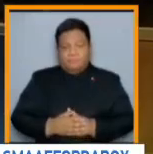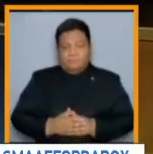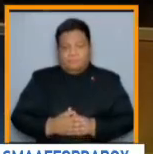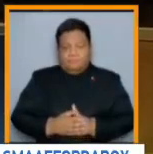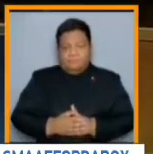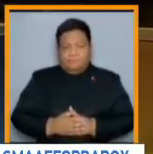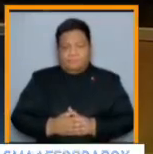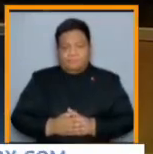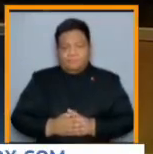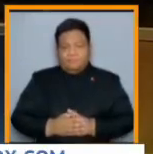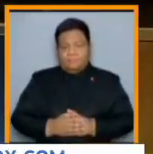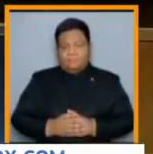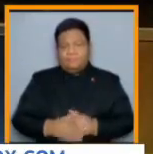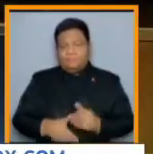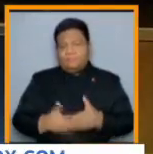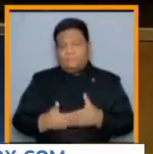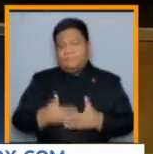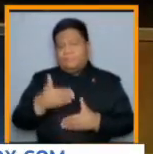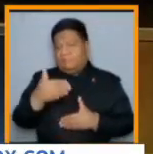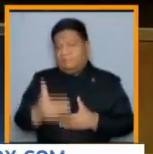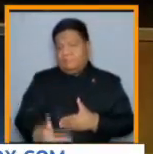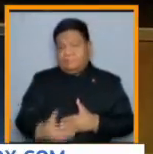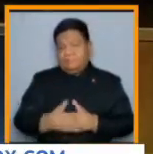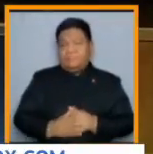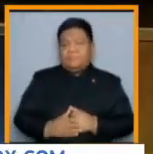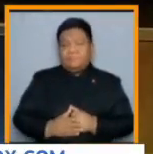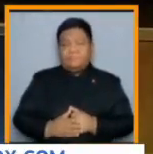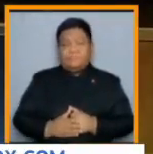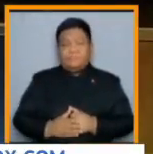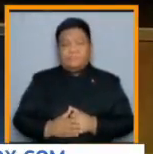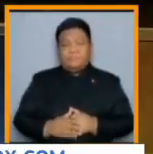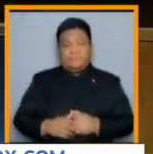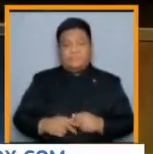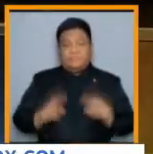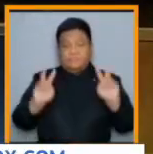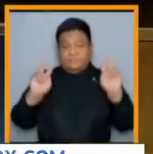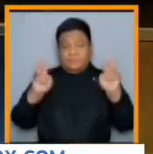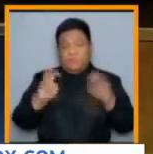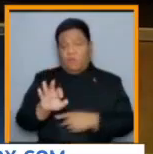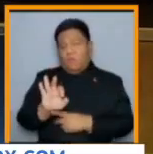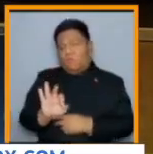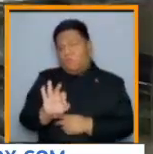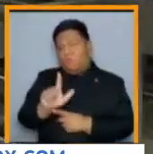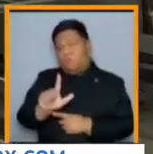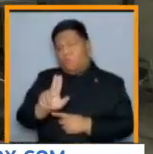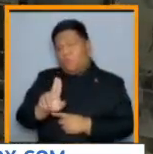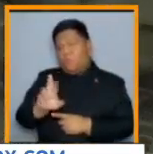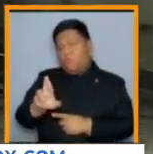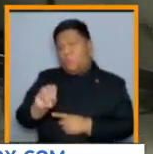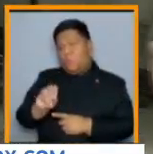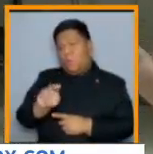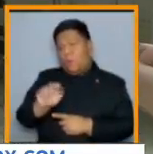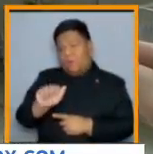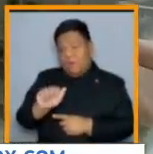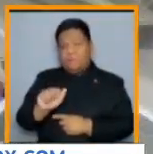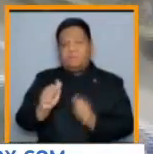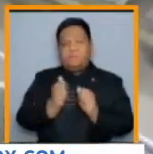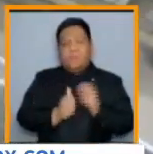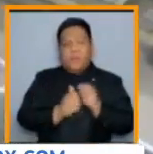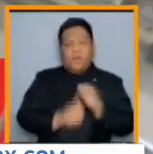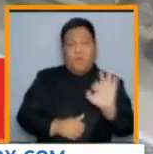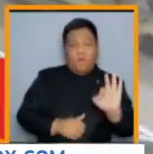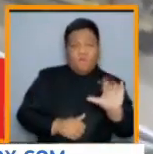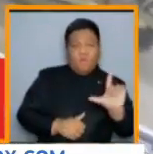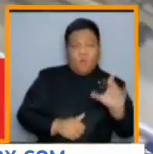dapat ikabahala sa tinatawag na Florona infection o pinagsamang flu at coronavirus. Yan ang sinabi ni Infectious Disease Expert Dr.